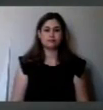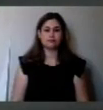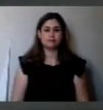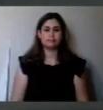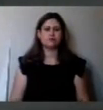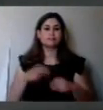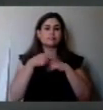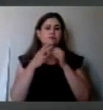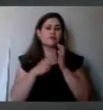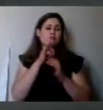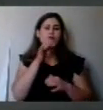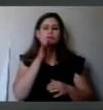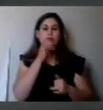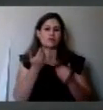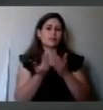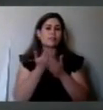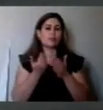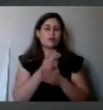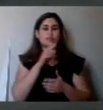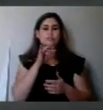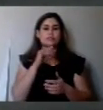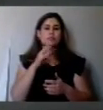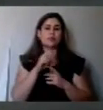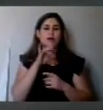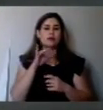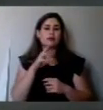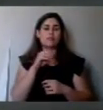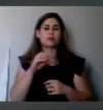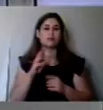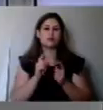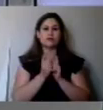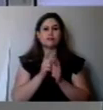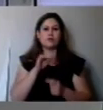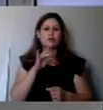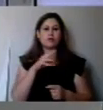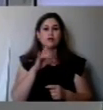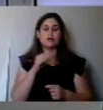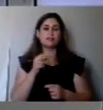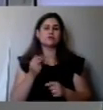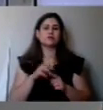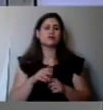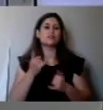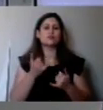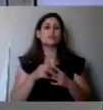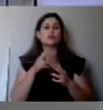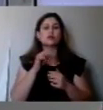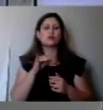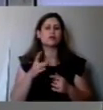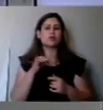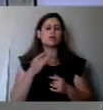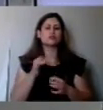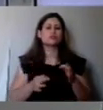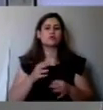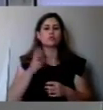17 на годиннику, час новин на Суспільному, в студії Еріка Авдєєва. Вітаю вас. Сьогодні у Дніпровському райсуді